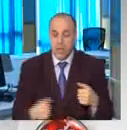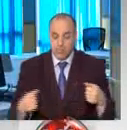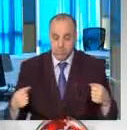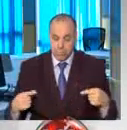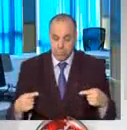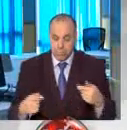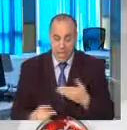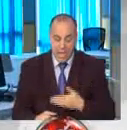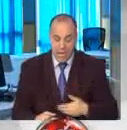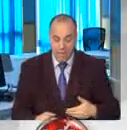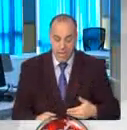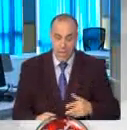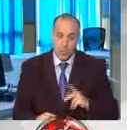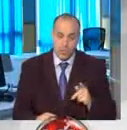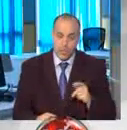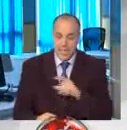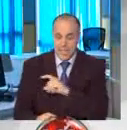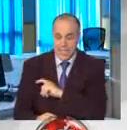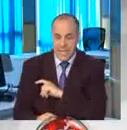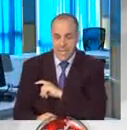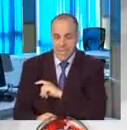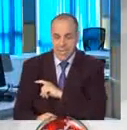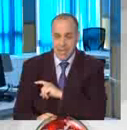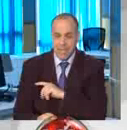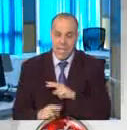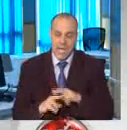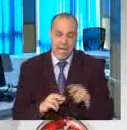فيها النادي الإفريقي النجم الساحلي